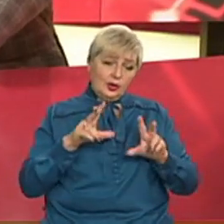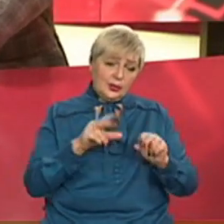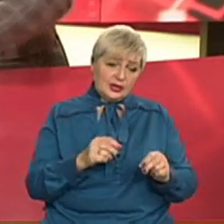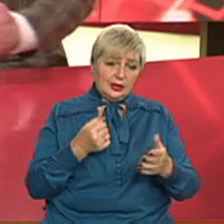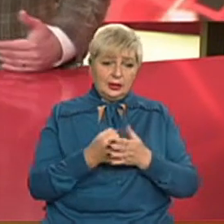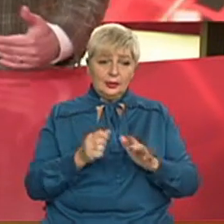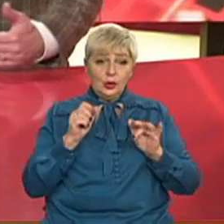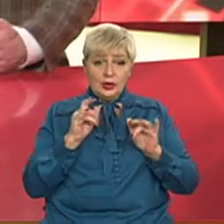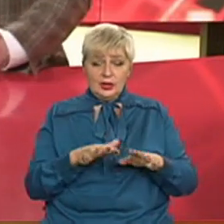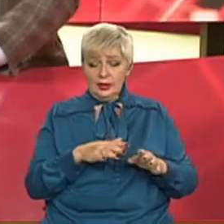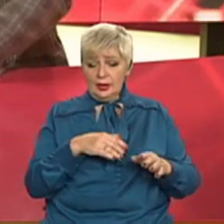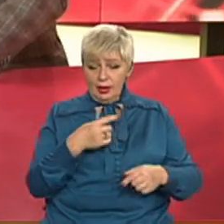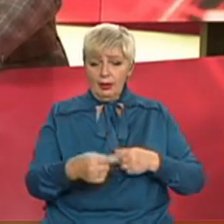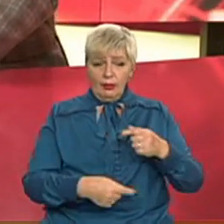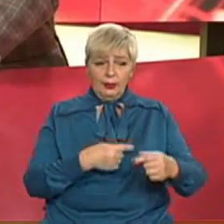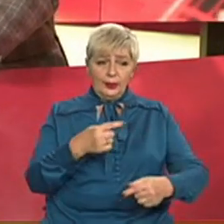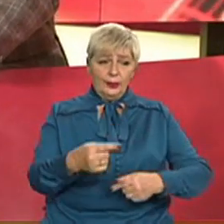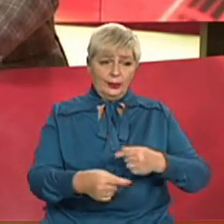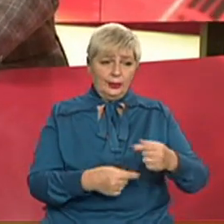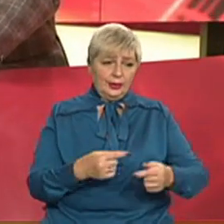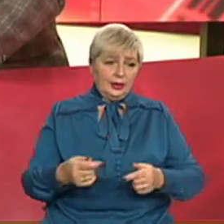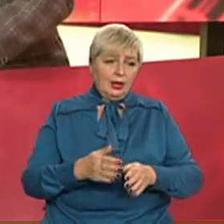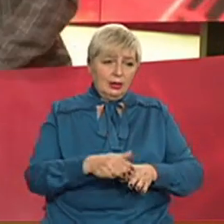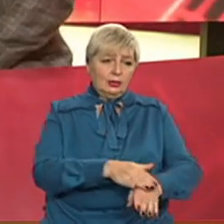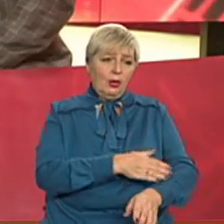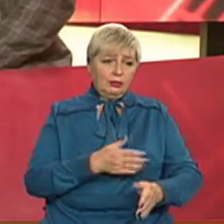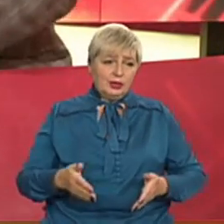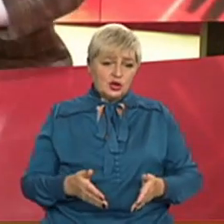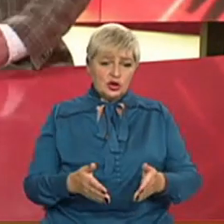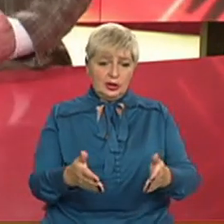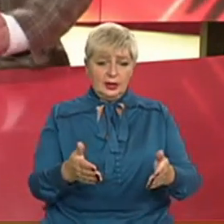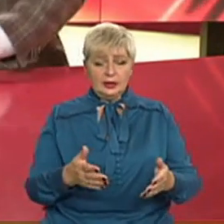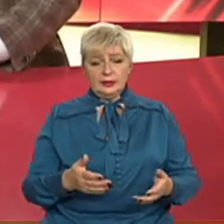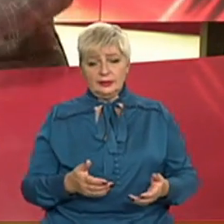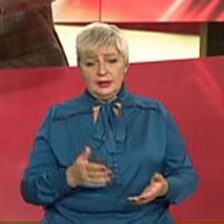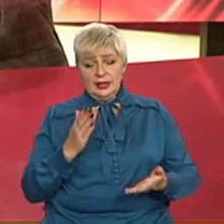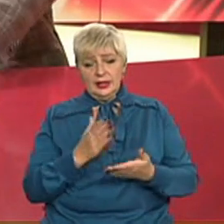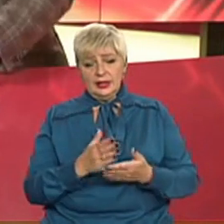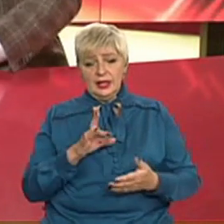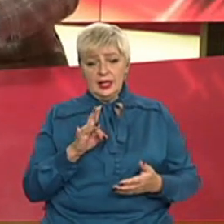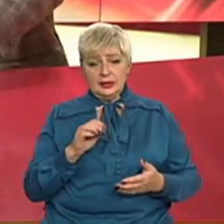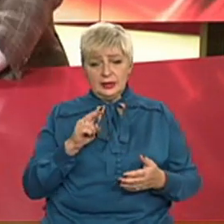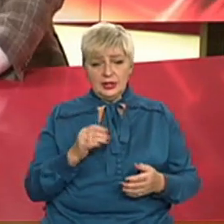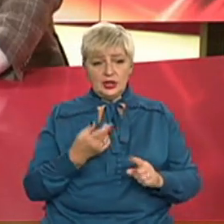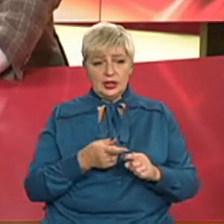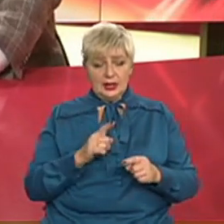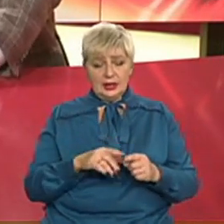до дії проходить такий довгий тернистий шлях. Є речі, які